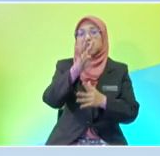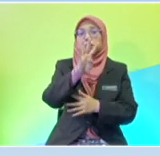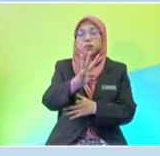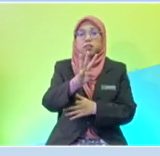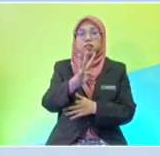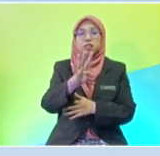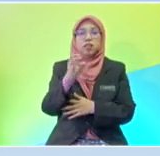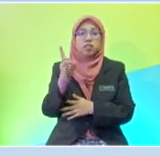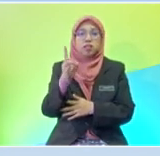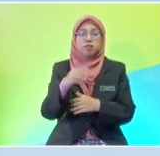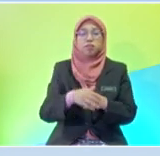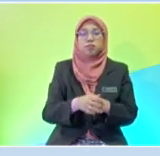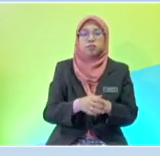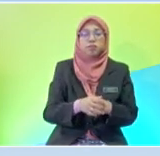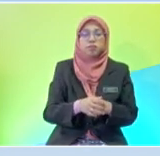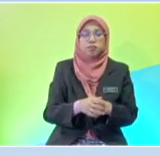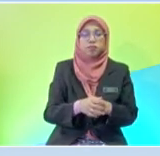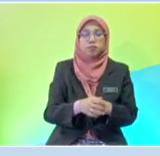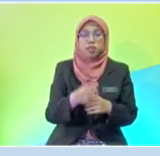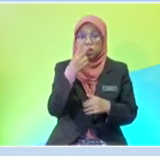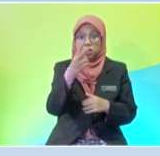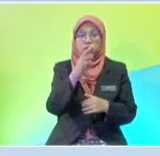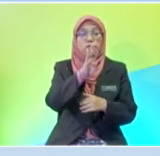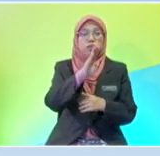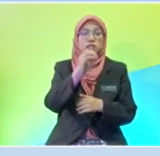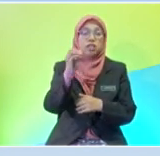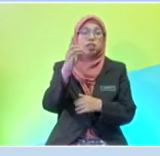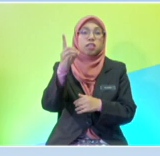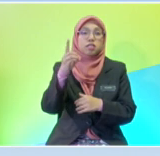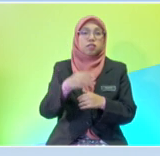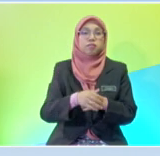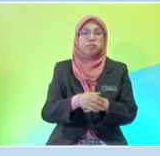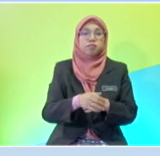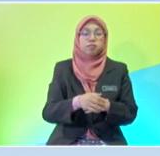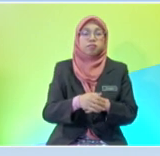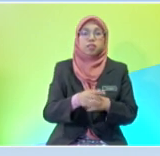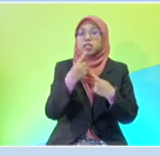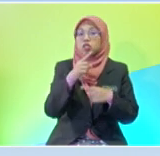tengok lagi jadi kita tengok bidan di yang paling tepat adalah